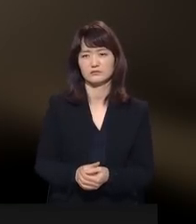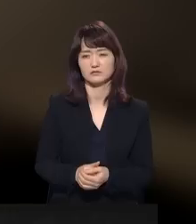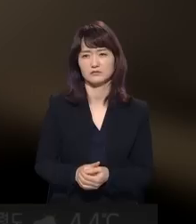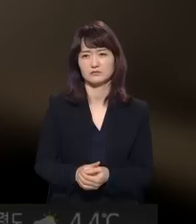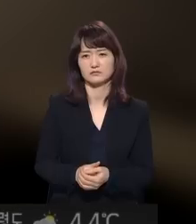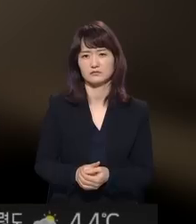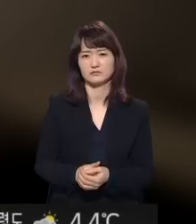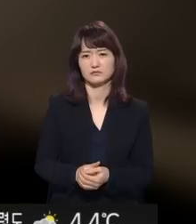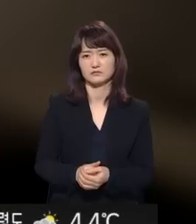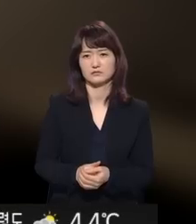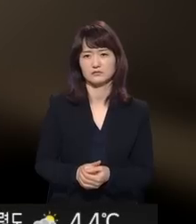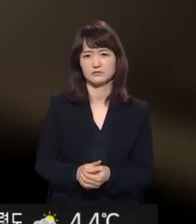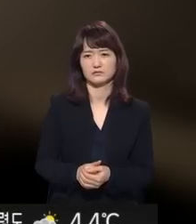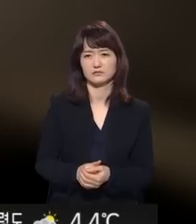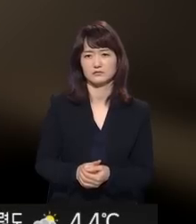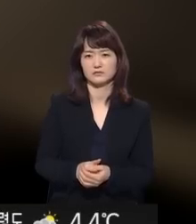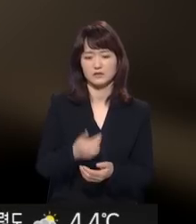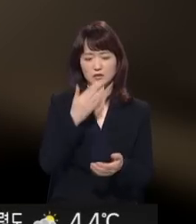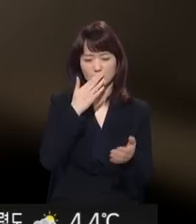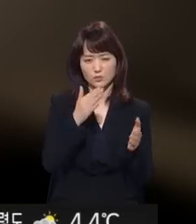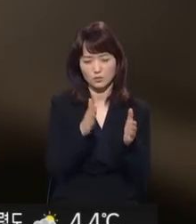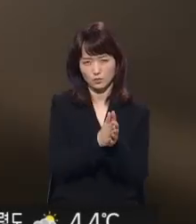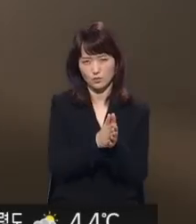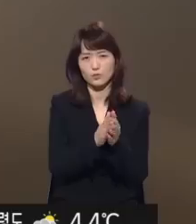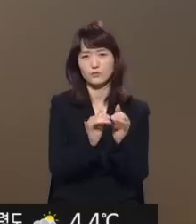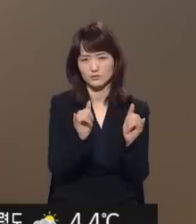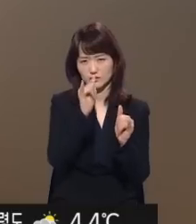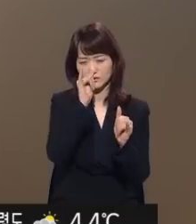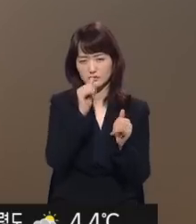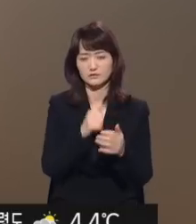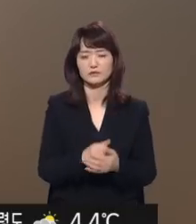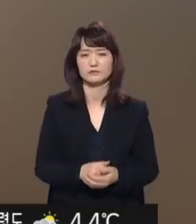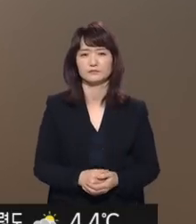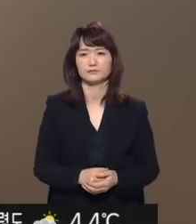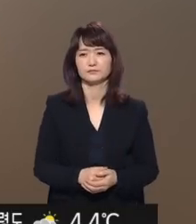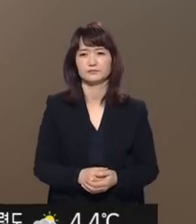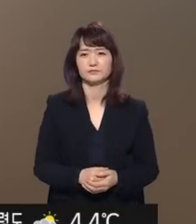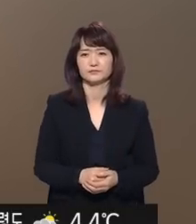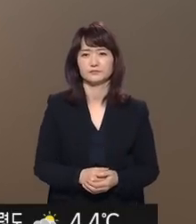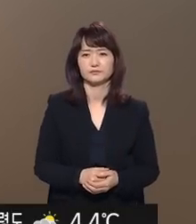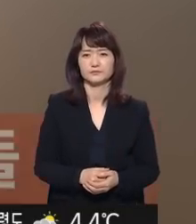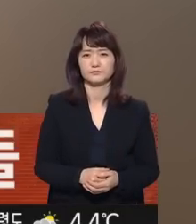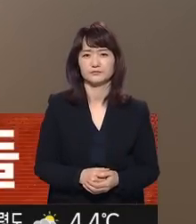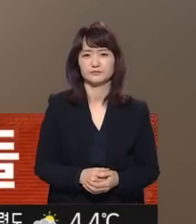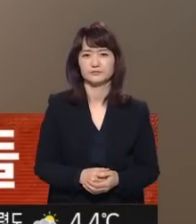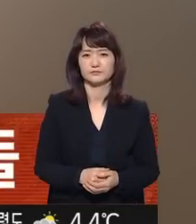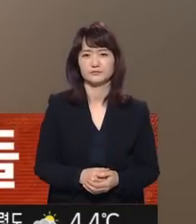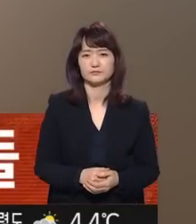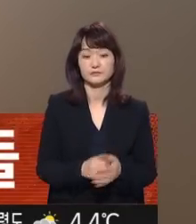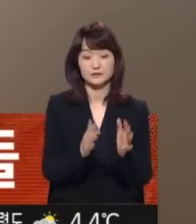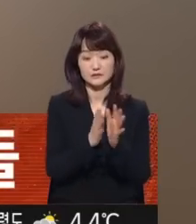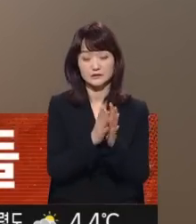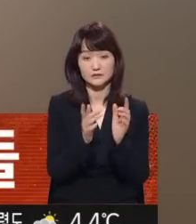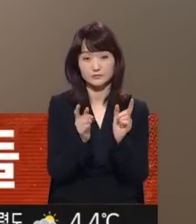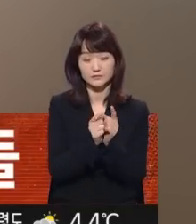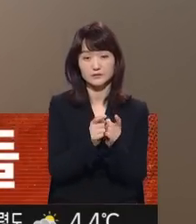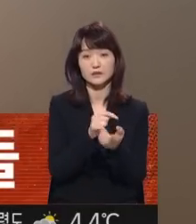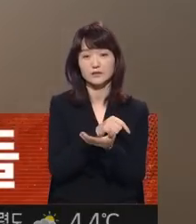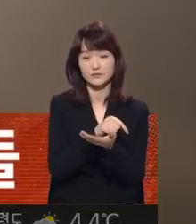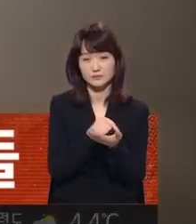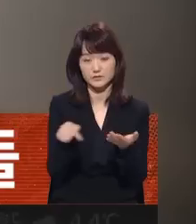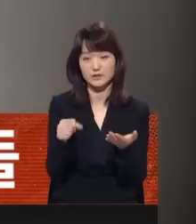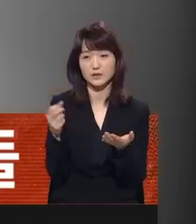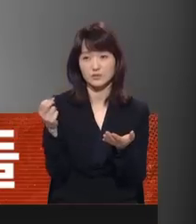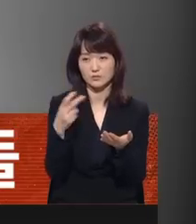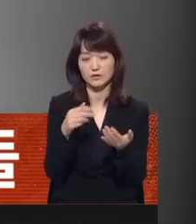공범인 학생들이 있다라고 봐야 될 것 같고요 하지만 그보다 더 많은 사람들 직접적으로 피해를 입은 학생뿐만 아니라 주변에 또